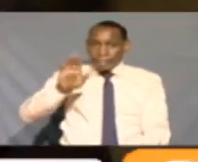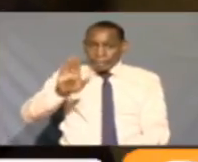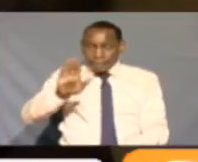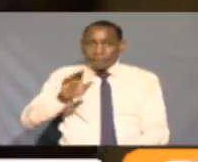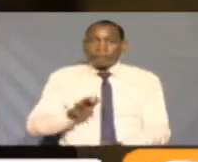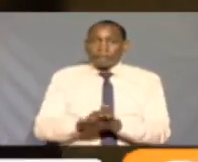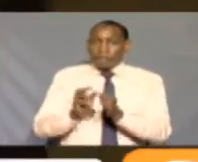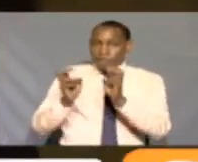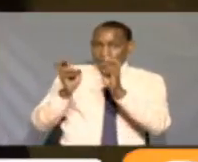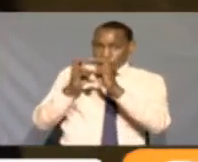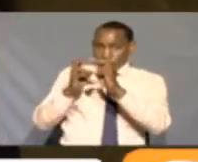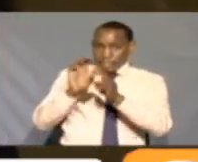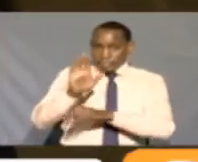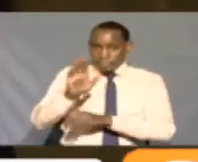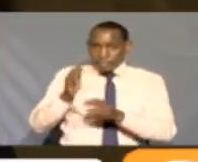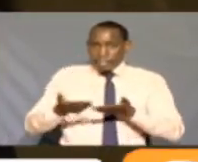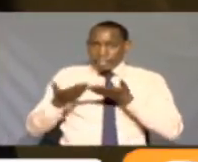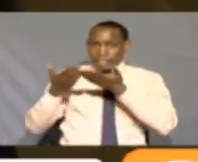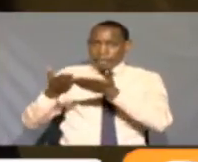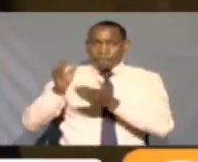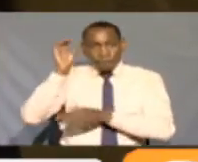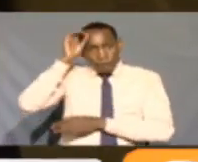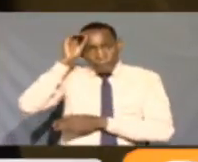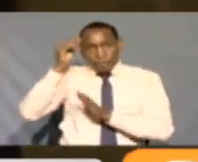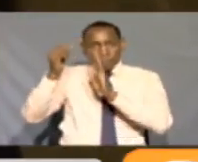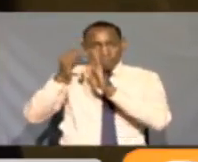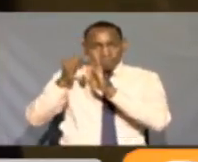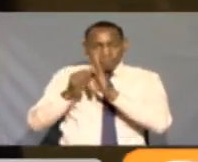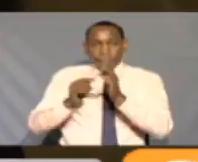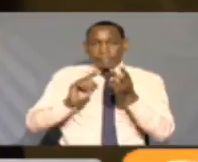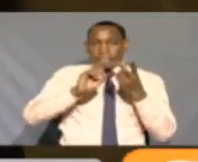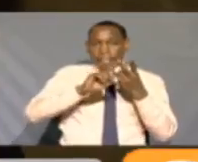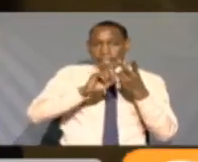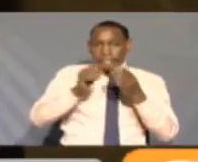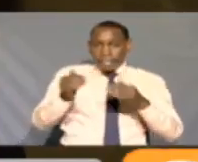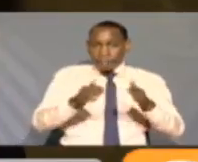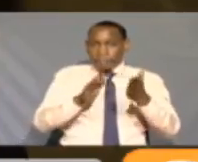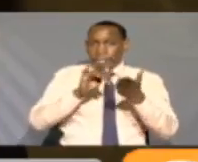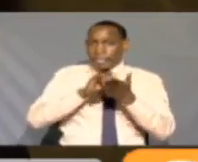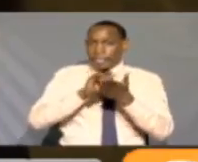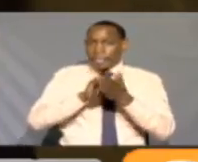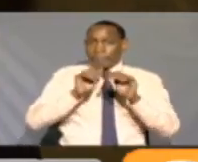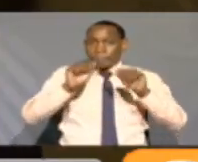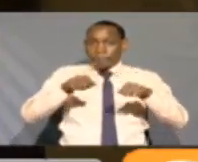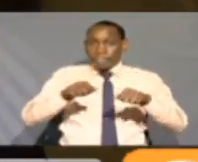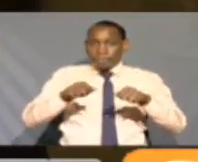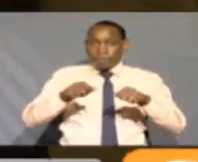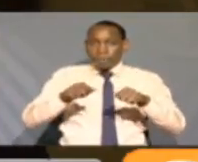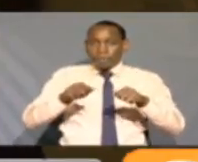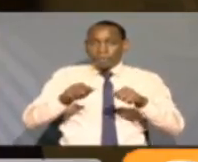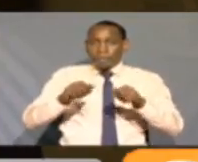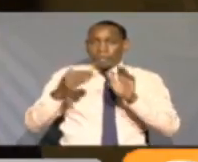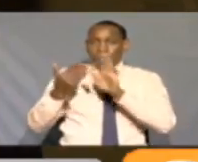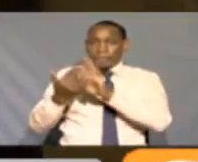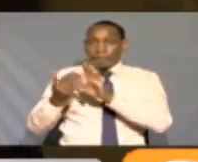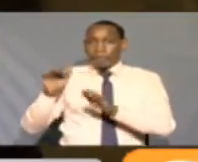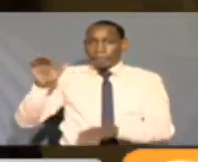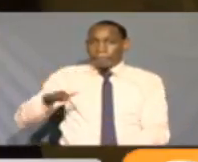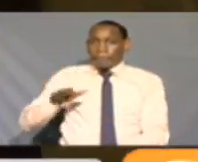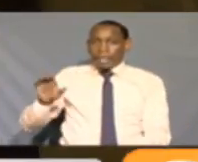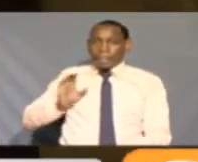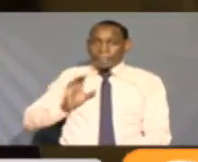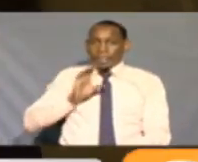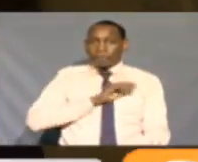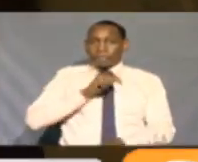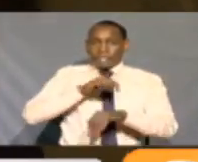ukapitia kwake kuweza kuwasilisha maoni yako. Jambo la pili ni kwamba unaweza kuenda kwa kamati ya bunge wakati